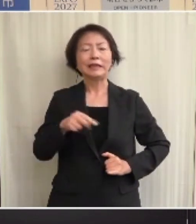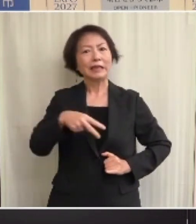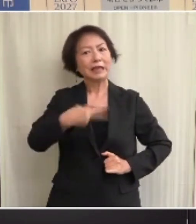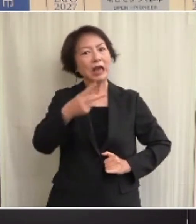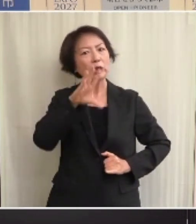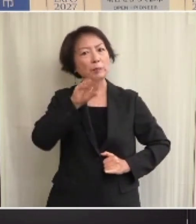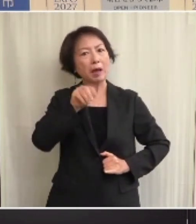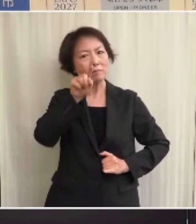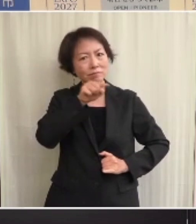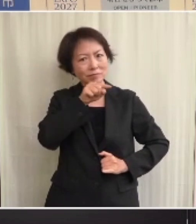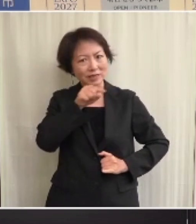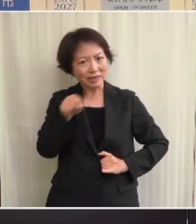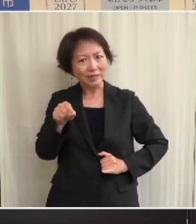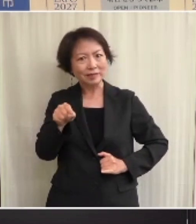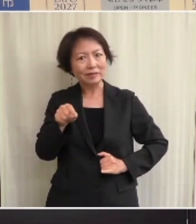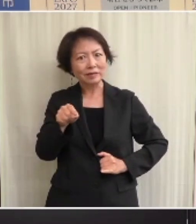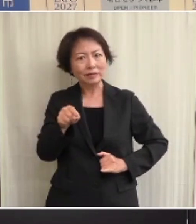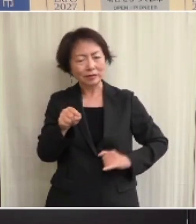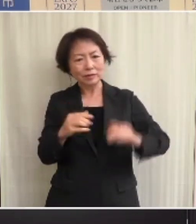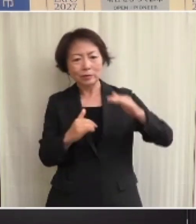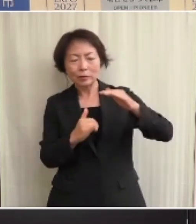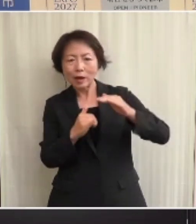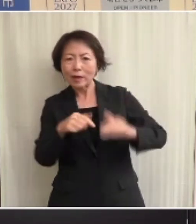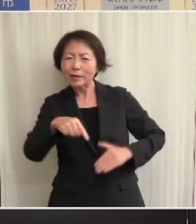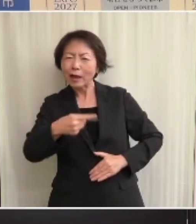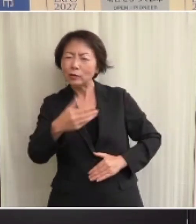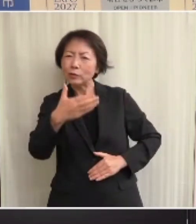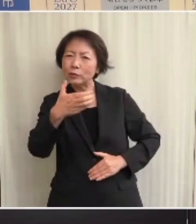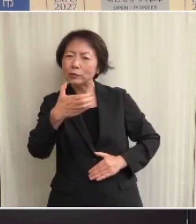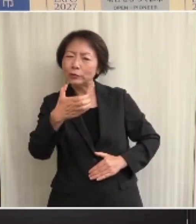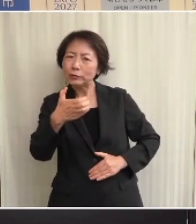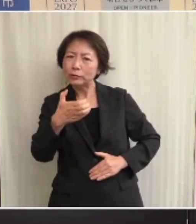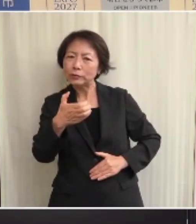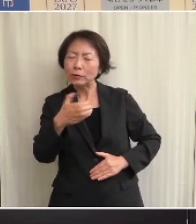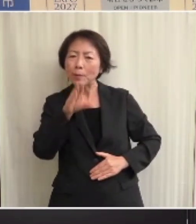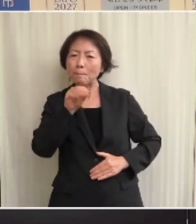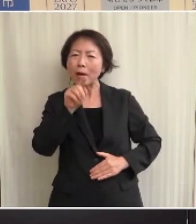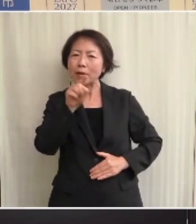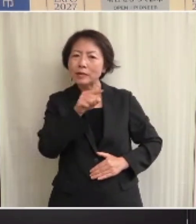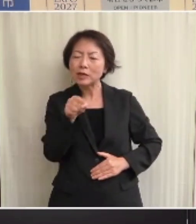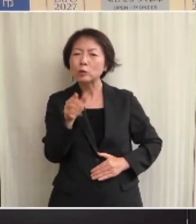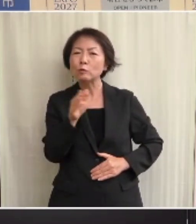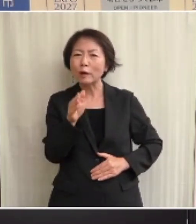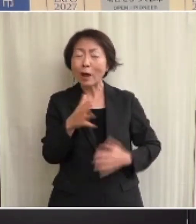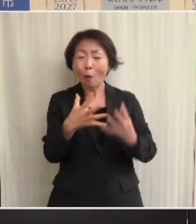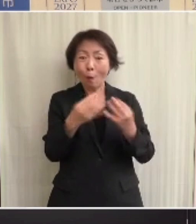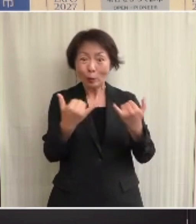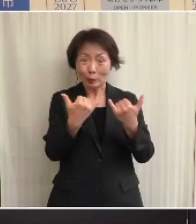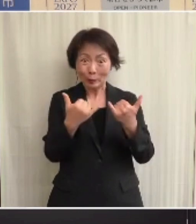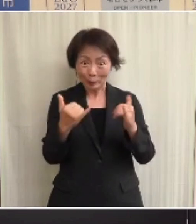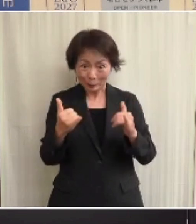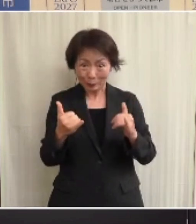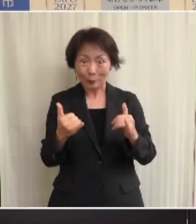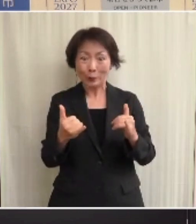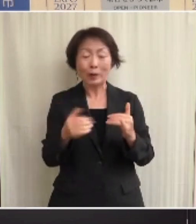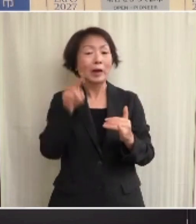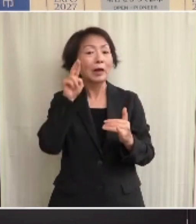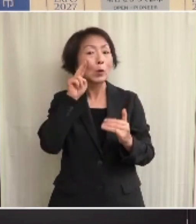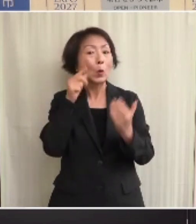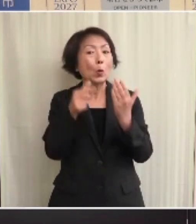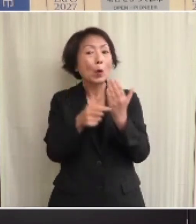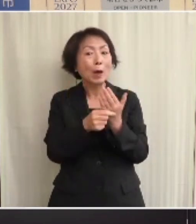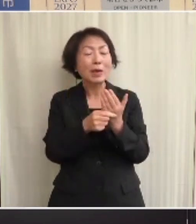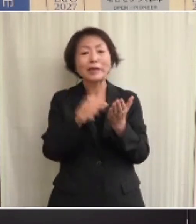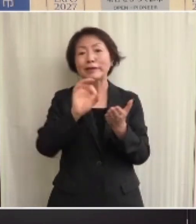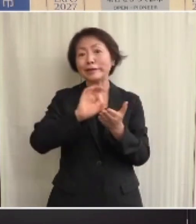まあ、200万人に満たないぐらいなんですね。190万人ぐらいという膨大な数の